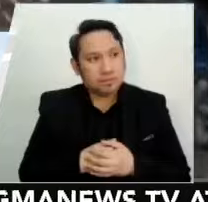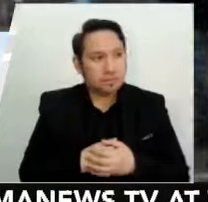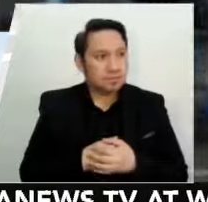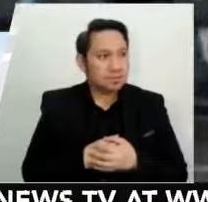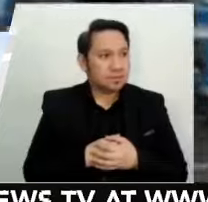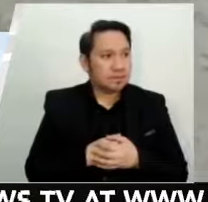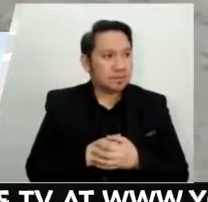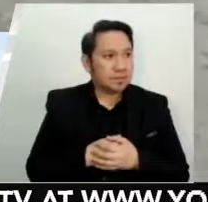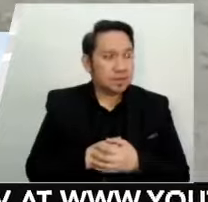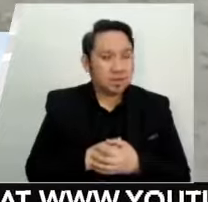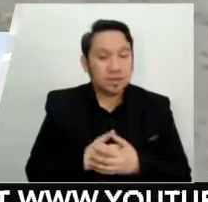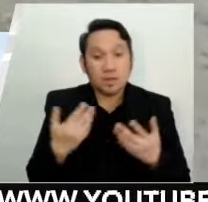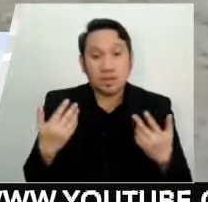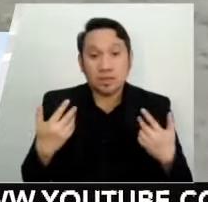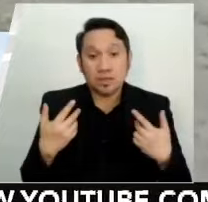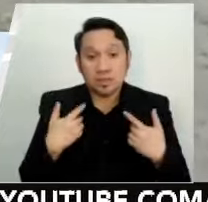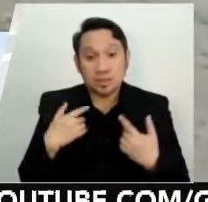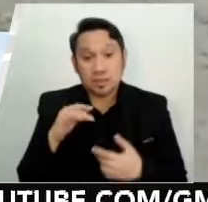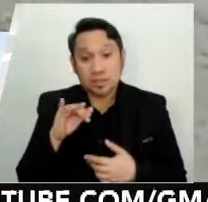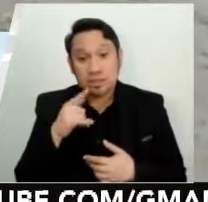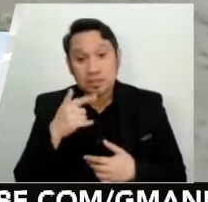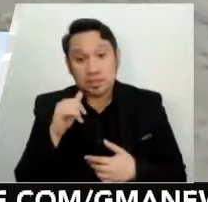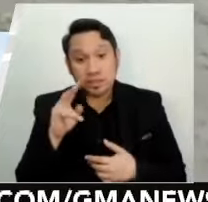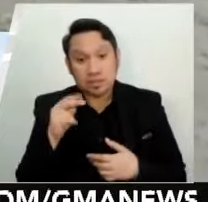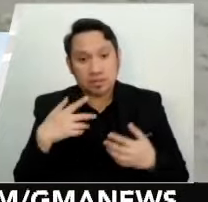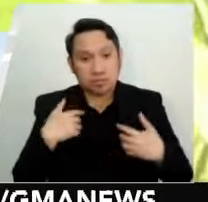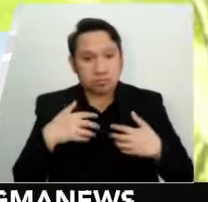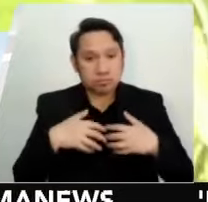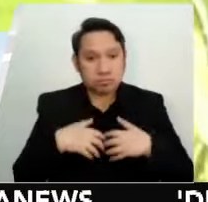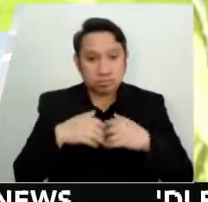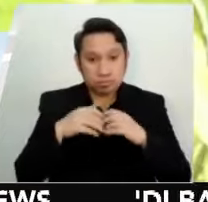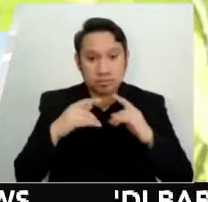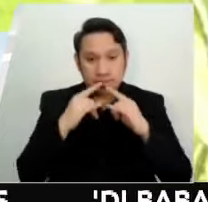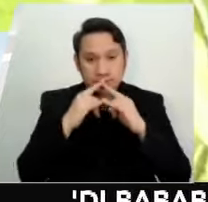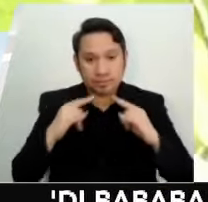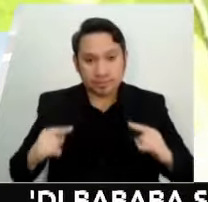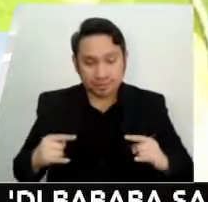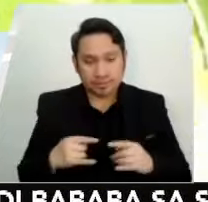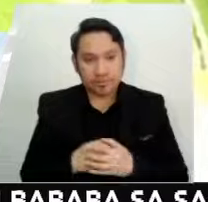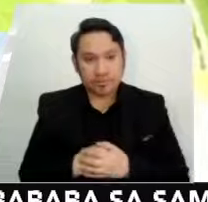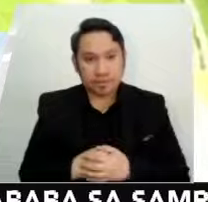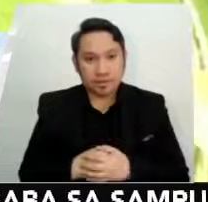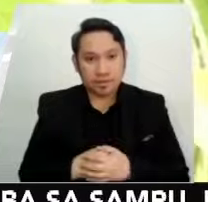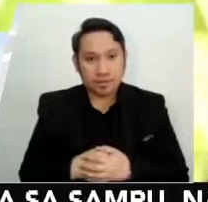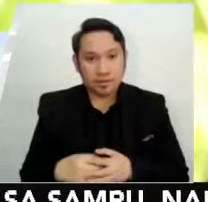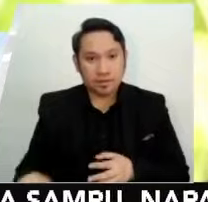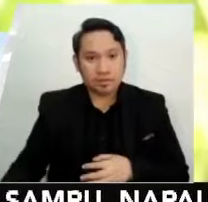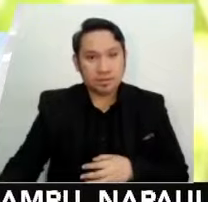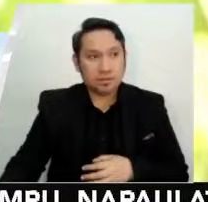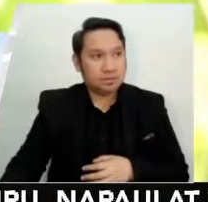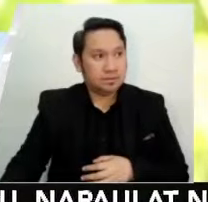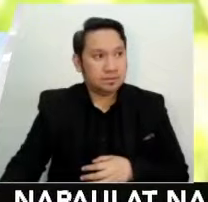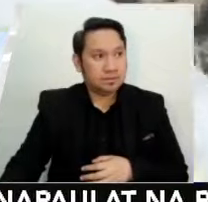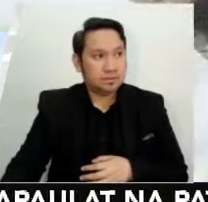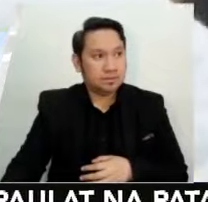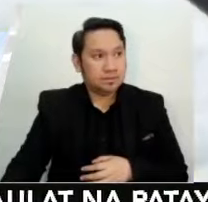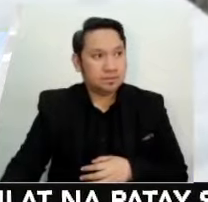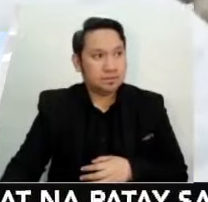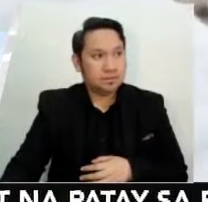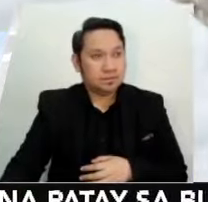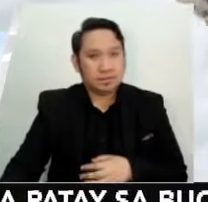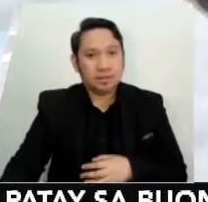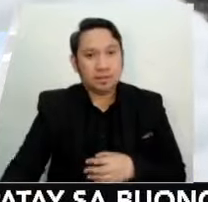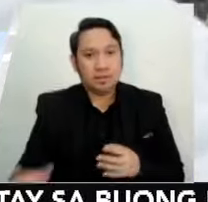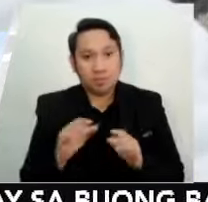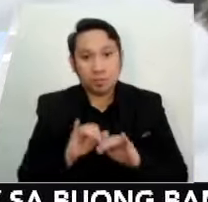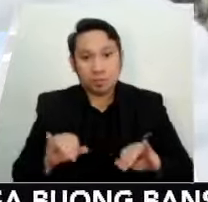City of Ilagan. May mga nagtayo ng tent sa gilid ng kalsada. Hanggang sa kwan, ma'am. Diyan sa bubong, ma'am. Basta safety yung mga bata. Mas